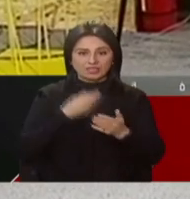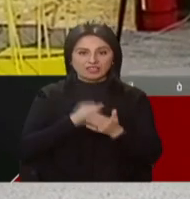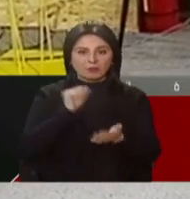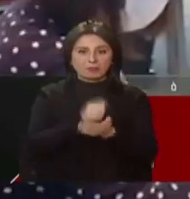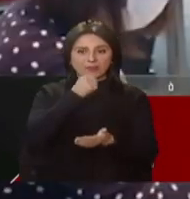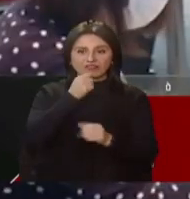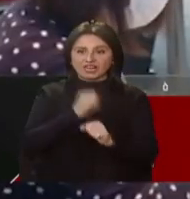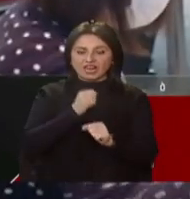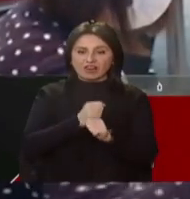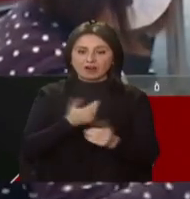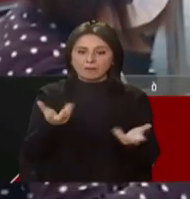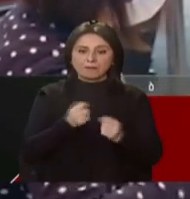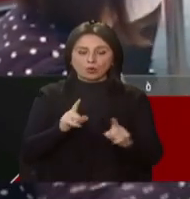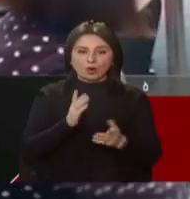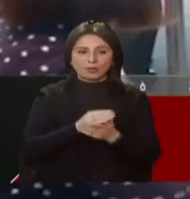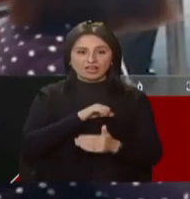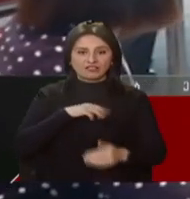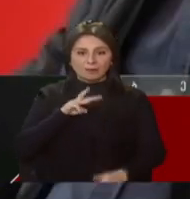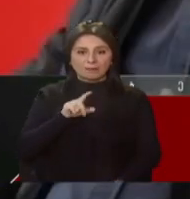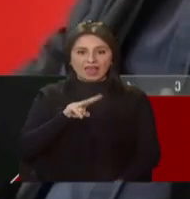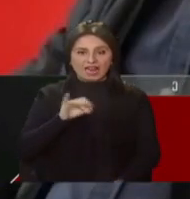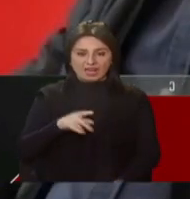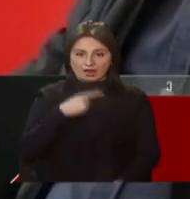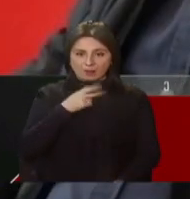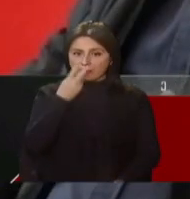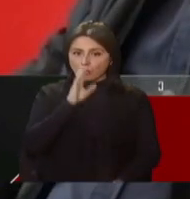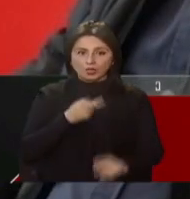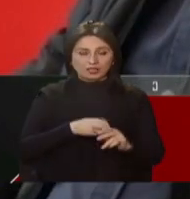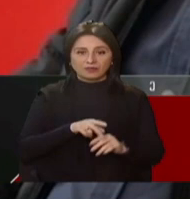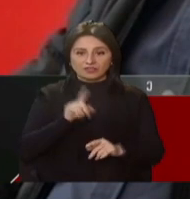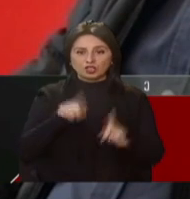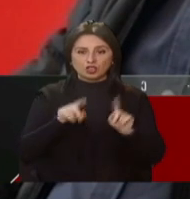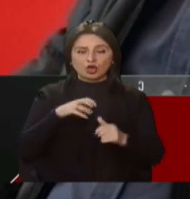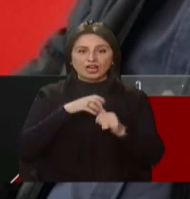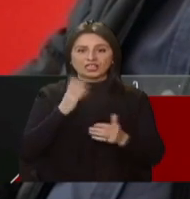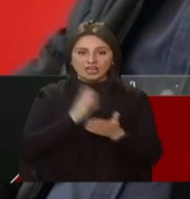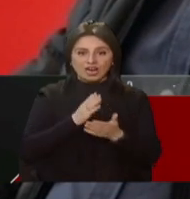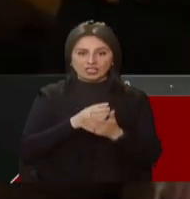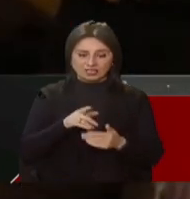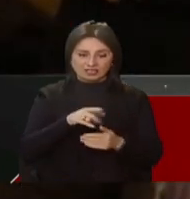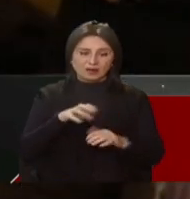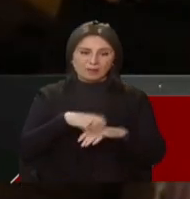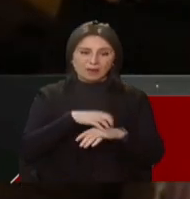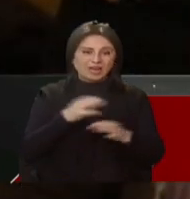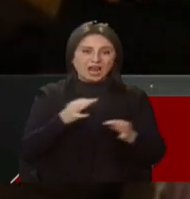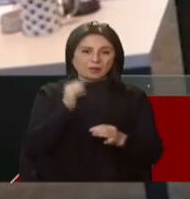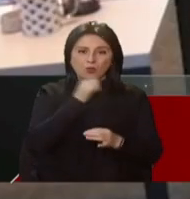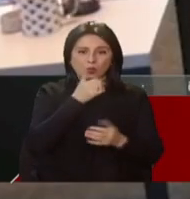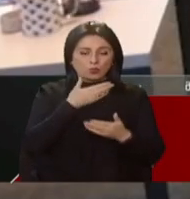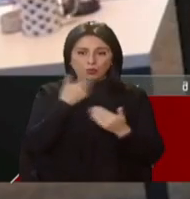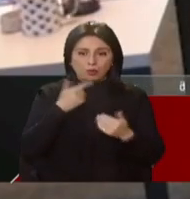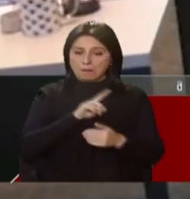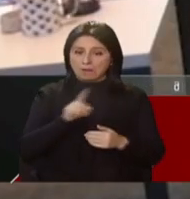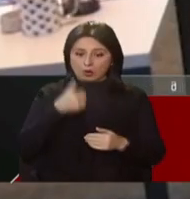briefingi gamartes. Es miugebeli aghmochnda tavad meliastvisats miukhedavad imisa rom zogi erti lideri tvlis rom partiashi kuluarulad araperi khteba. Aseti